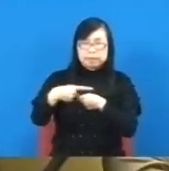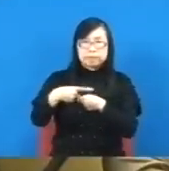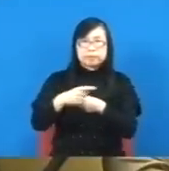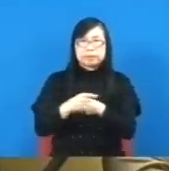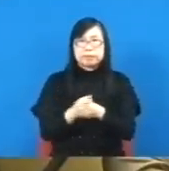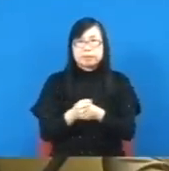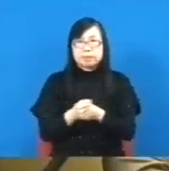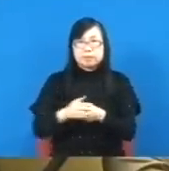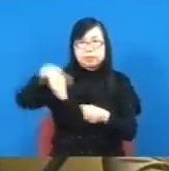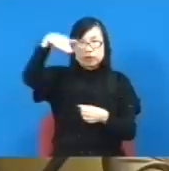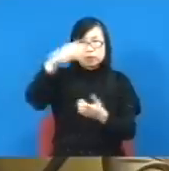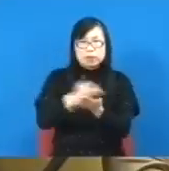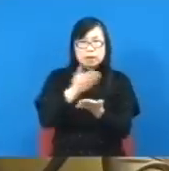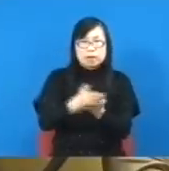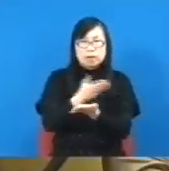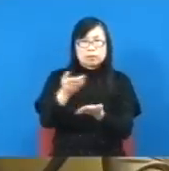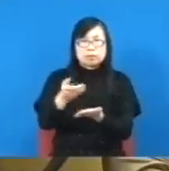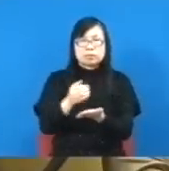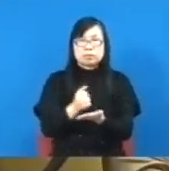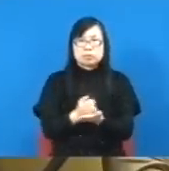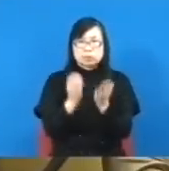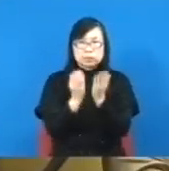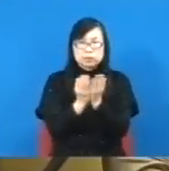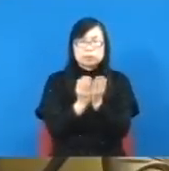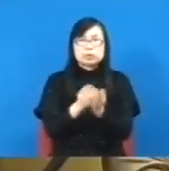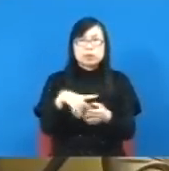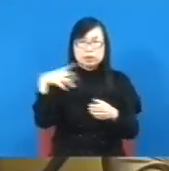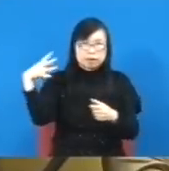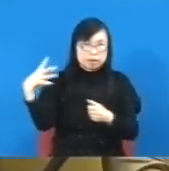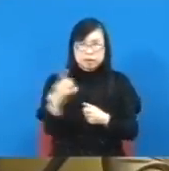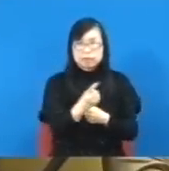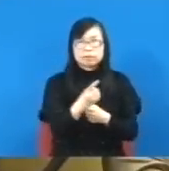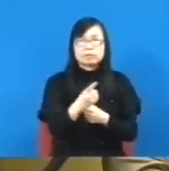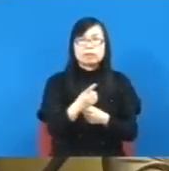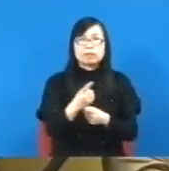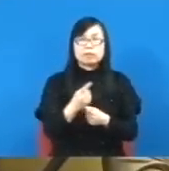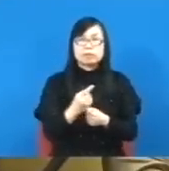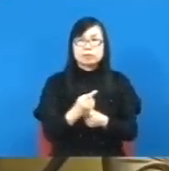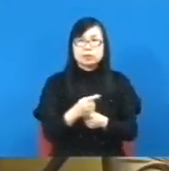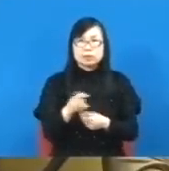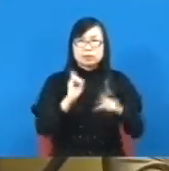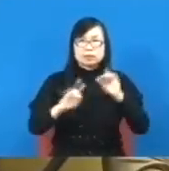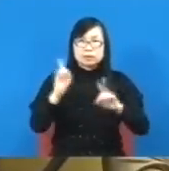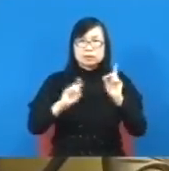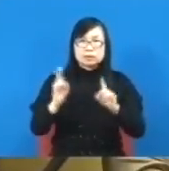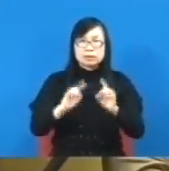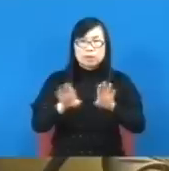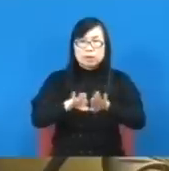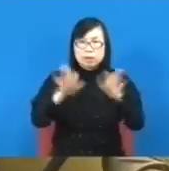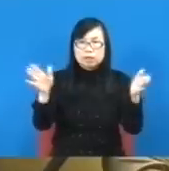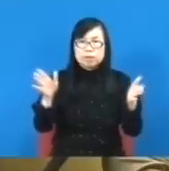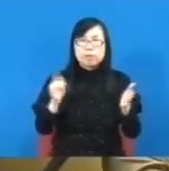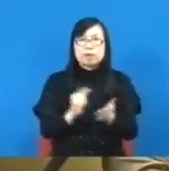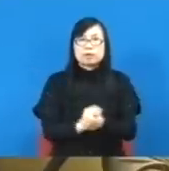考招生入學的就是說他是第一個是即是所謂自由開放改革